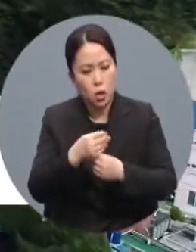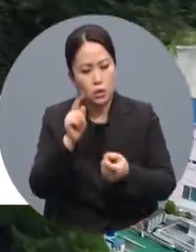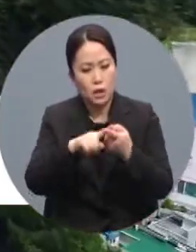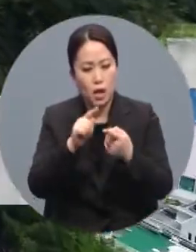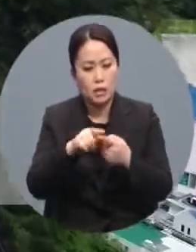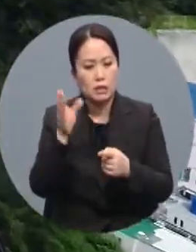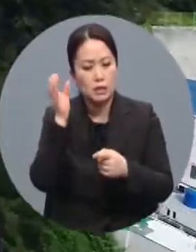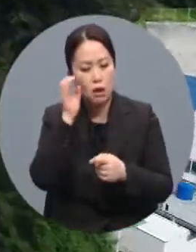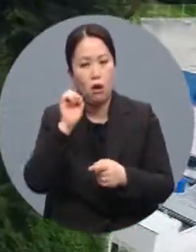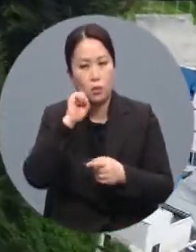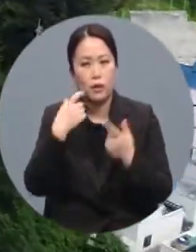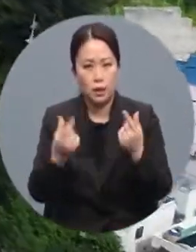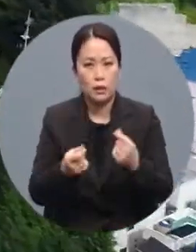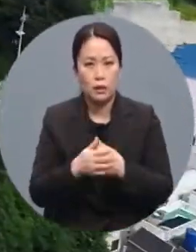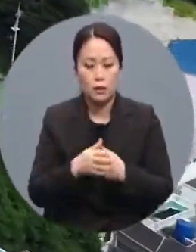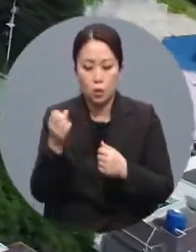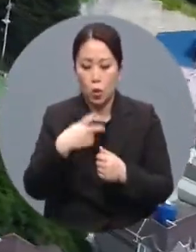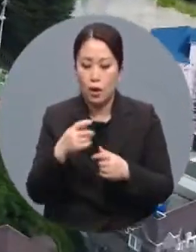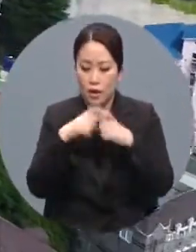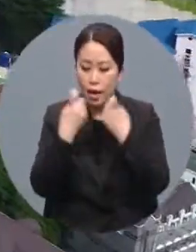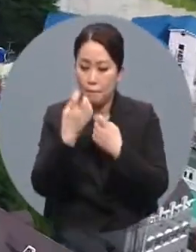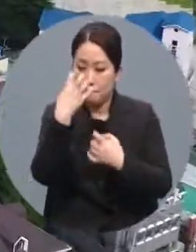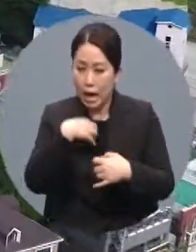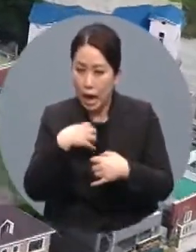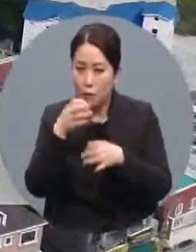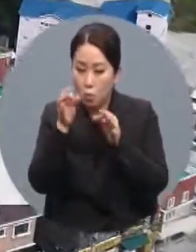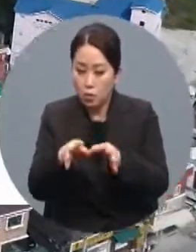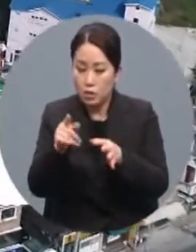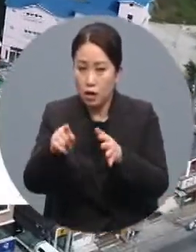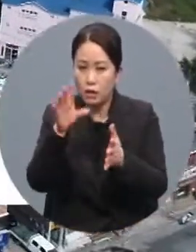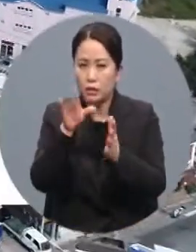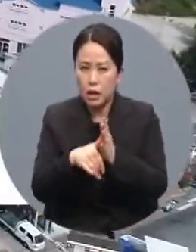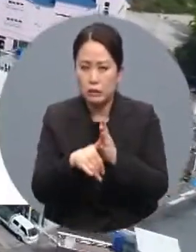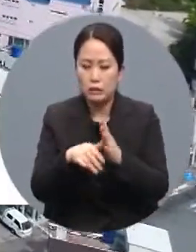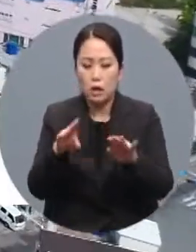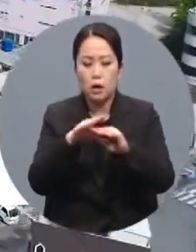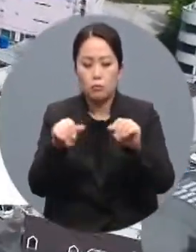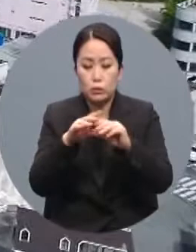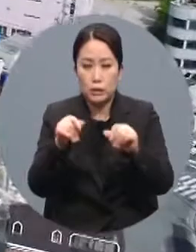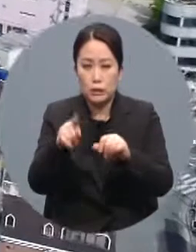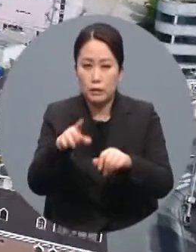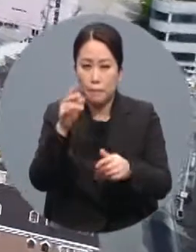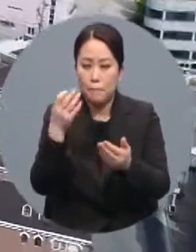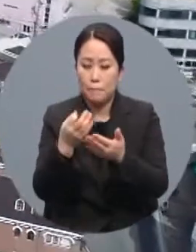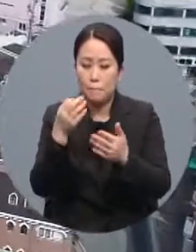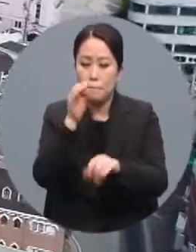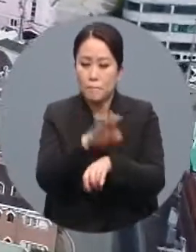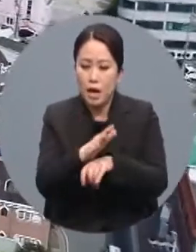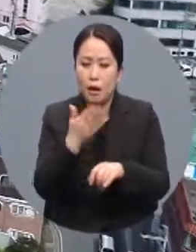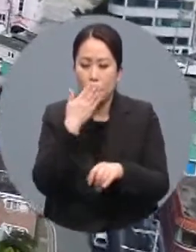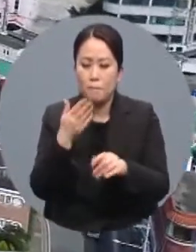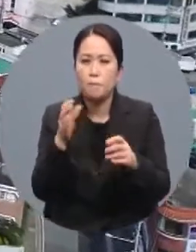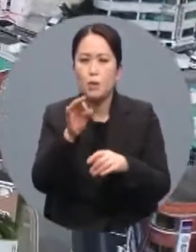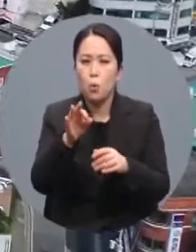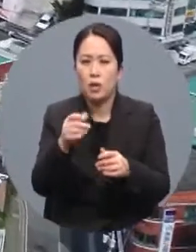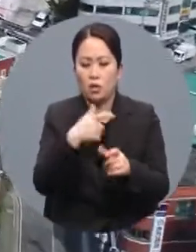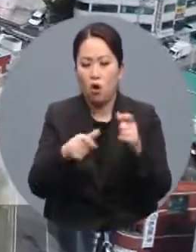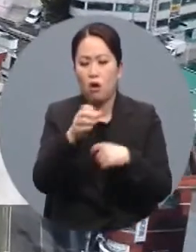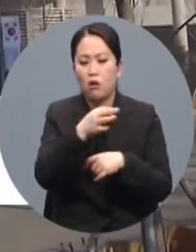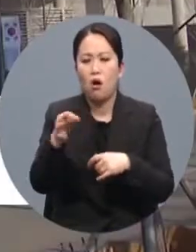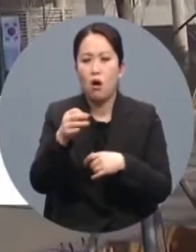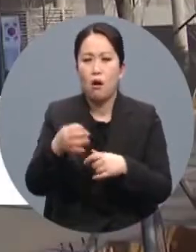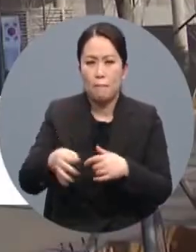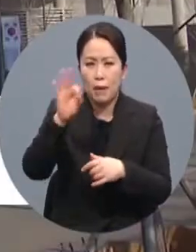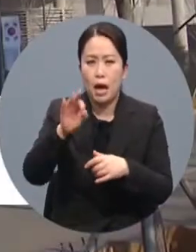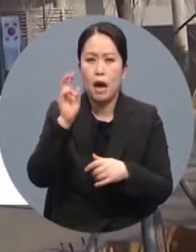또 투기 목적 자본이 들어올 경우 부지매입 비용이 더 커질 수도 있습니다 공공병원 와 추진에 난관을 맞닥뜨린